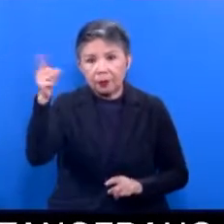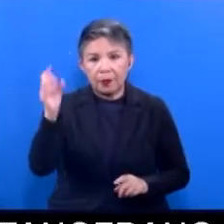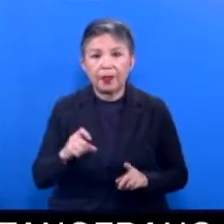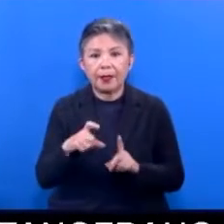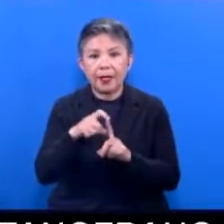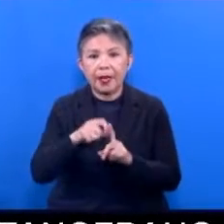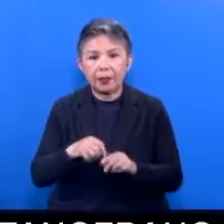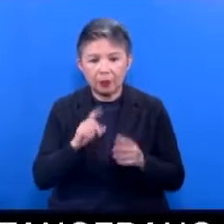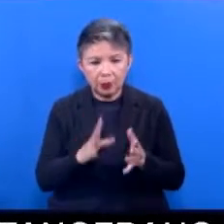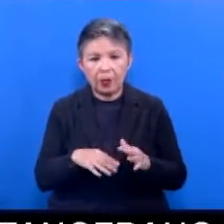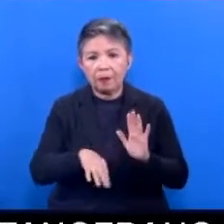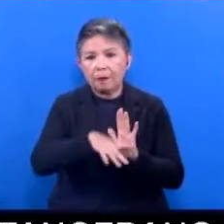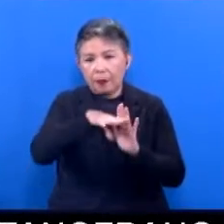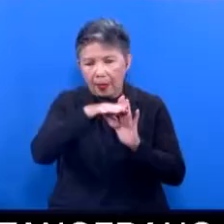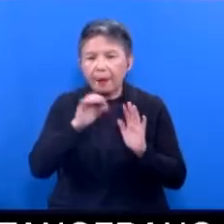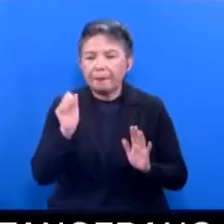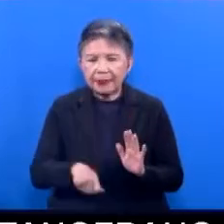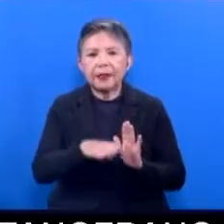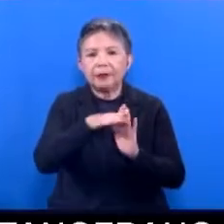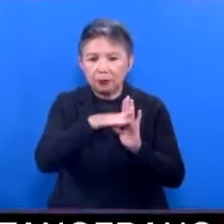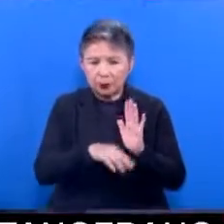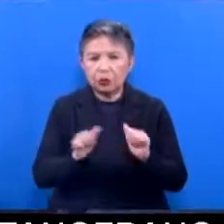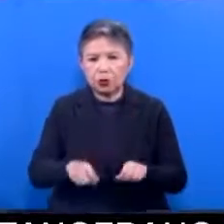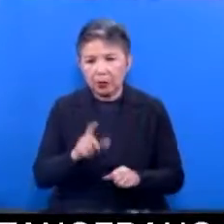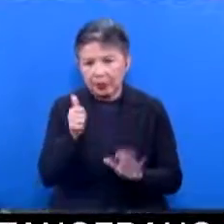target banjir surut dalam 6 jam.